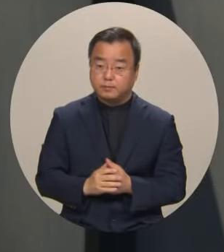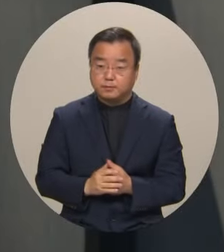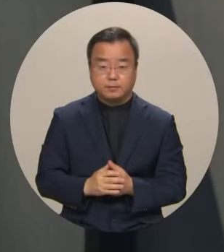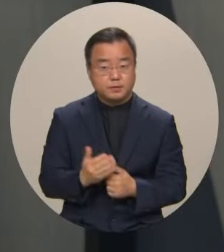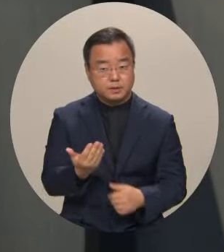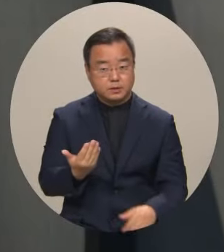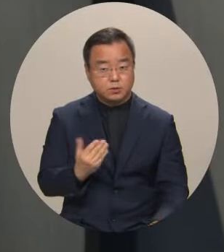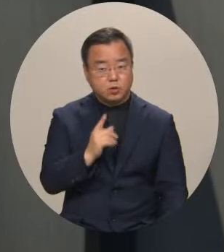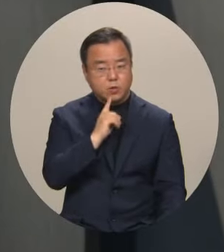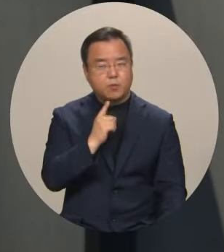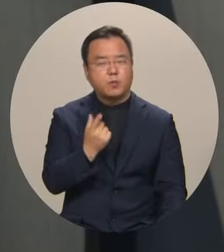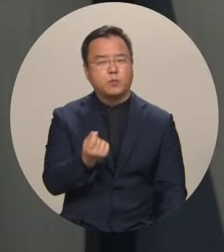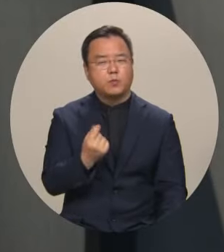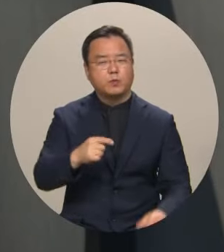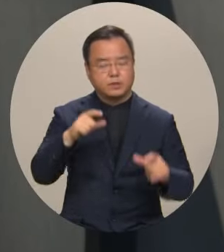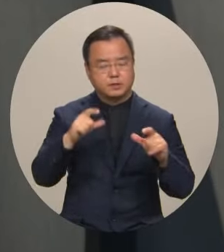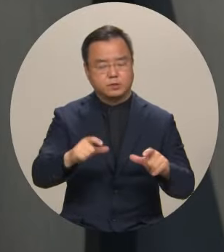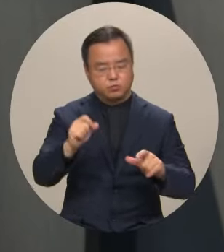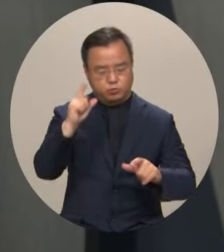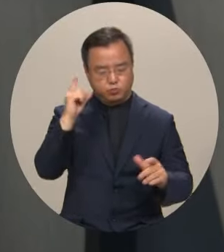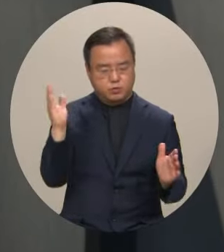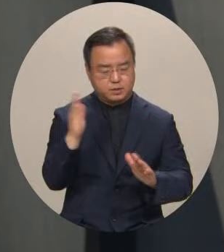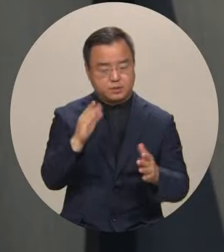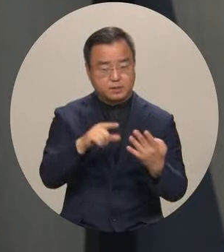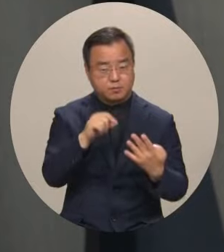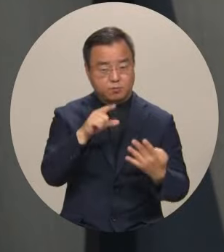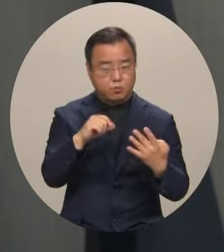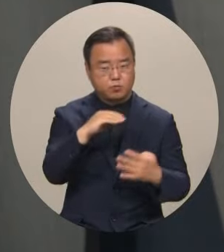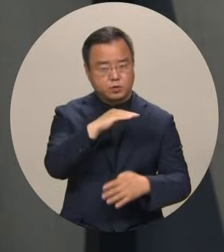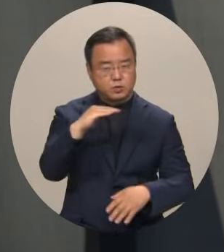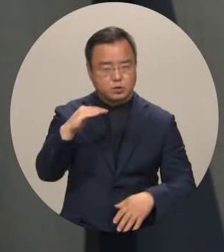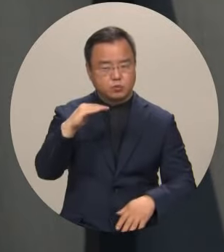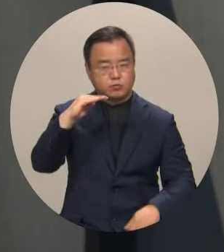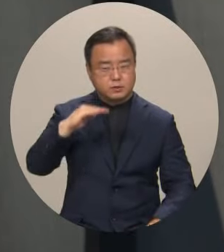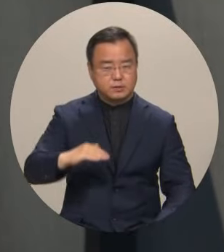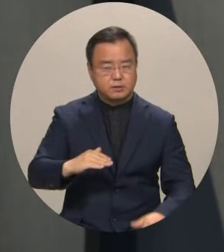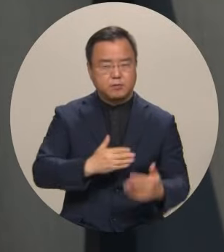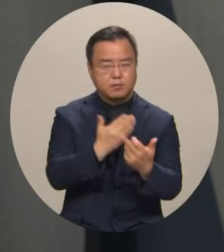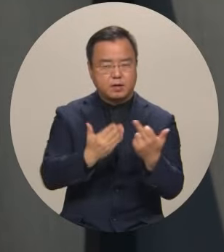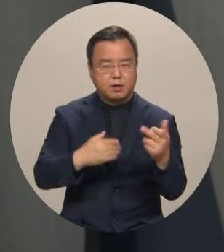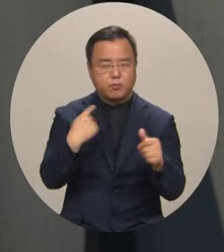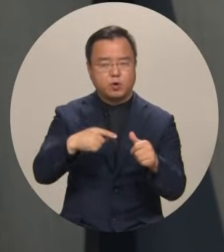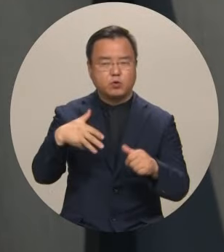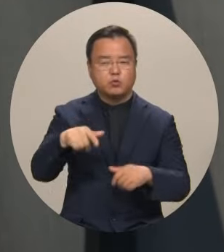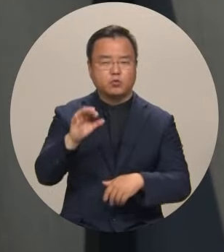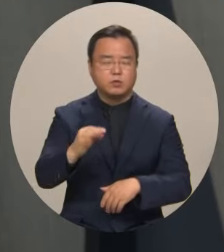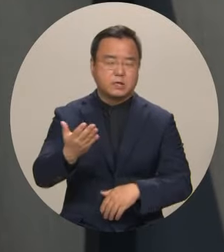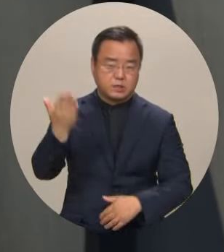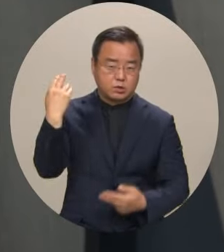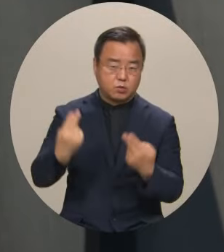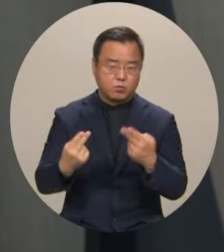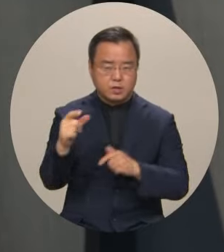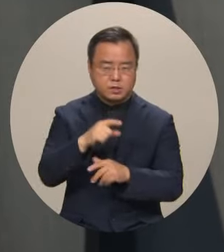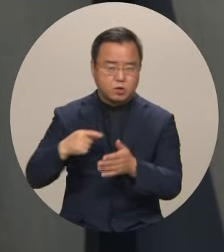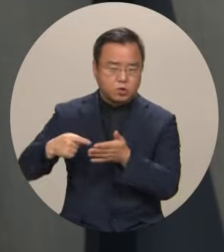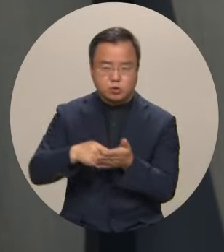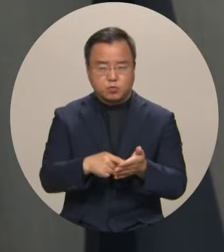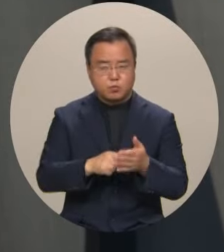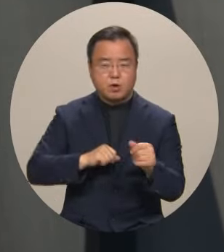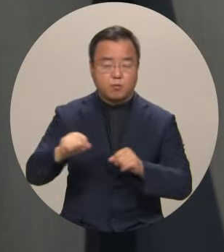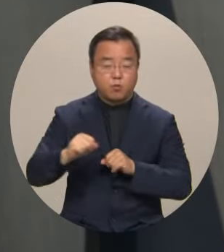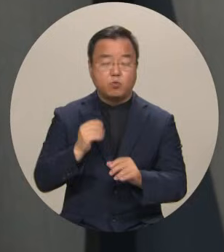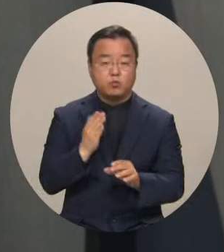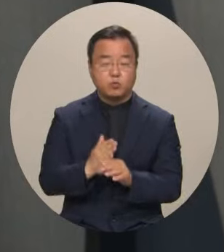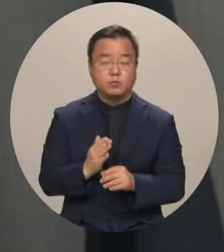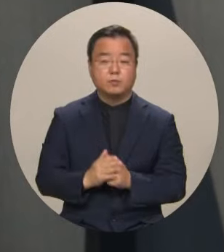말씀드린 지역인재 전역의 문턱이 상대적으로 낮은 강원 교육청이 예년보다 적극적인 모습을 보이고 있습니다